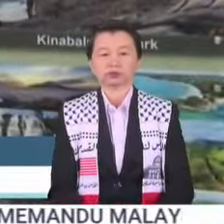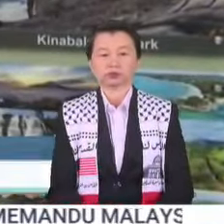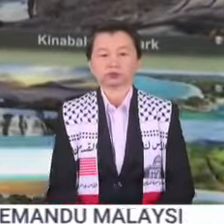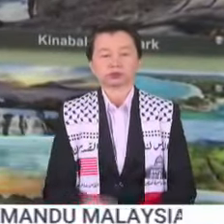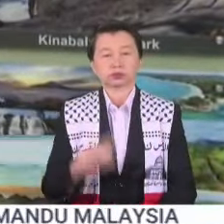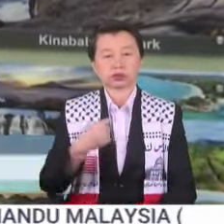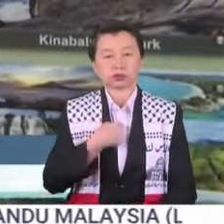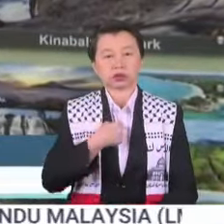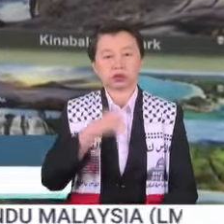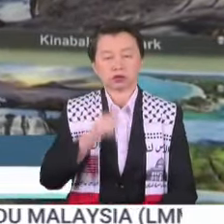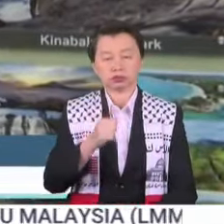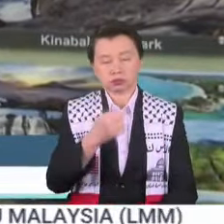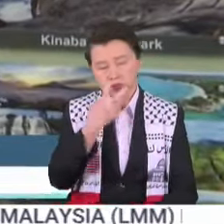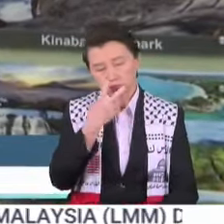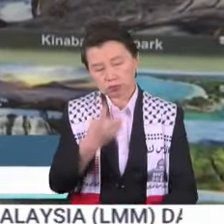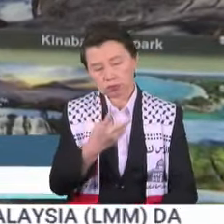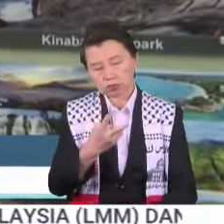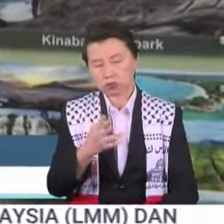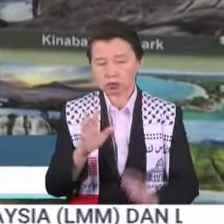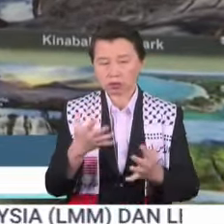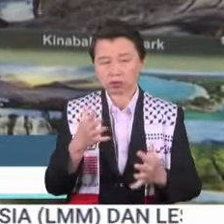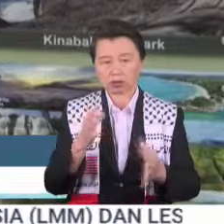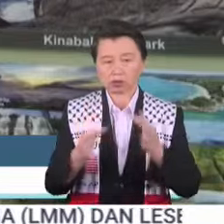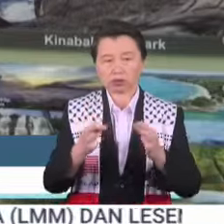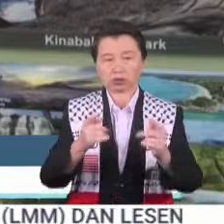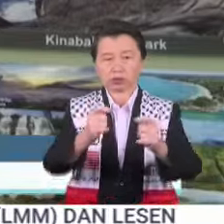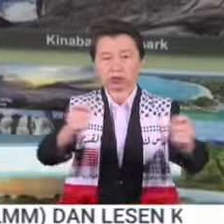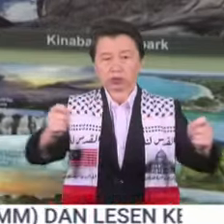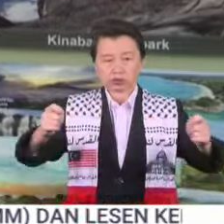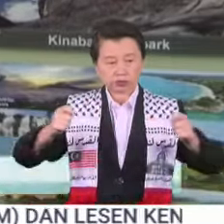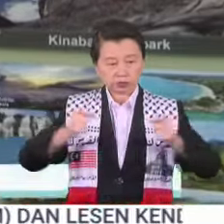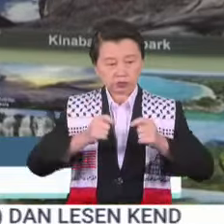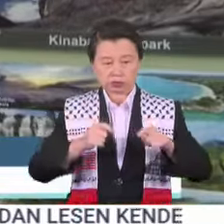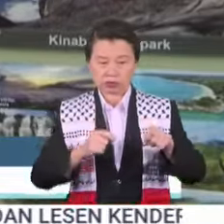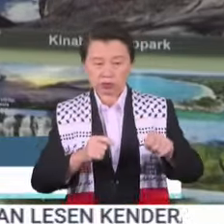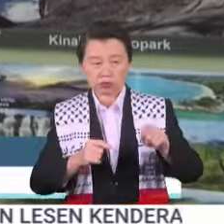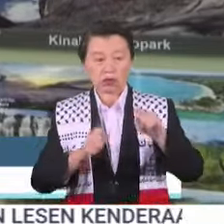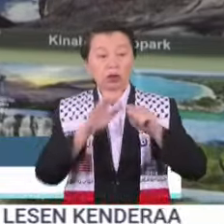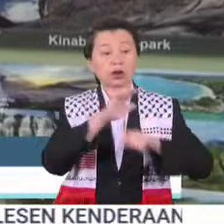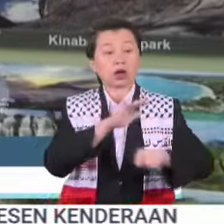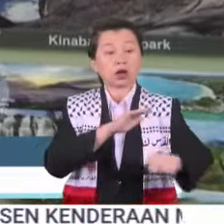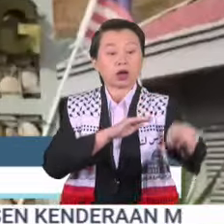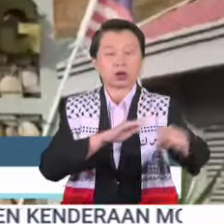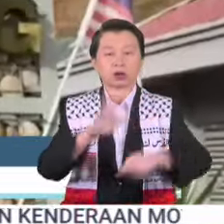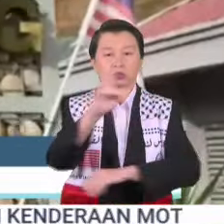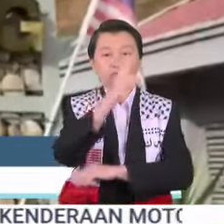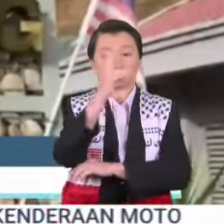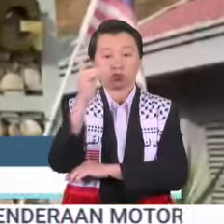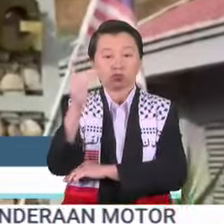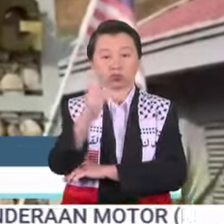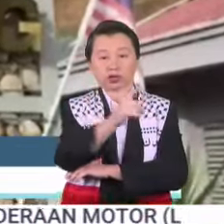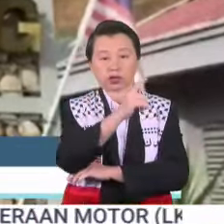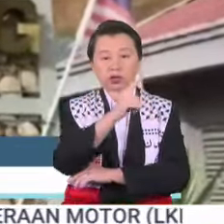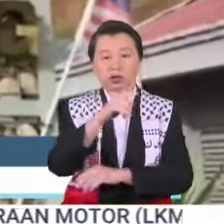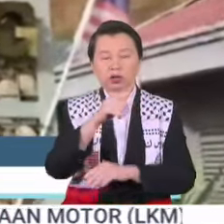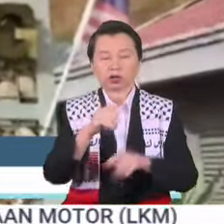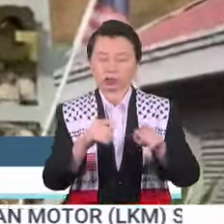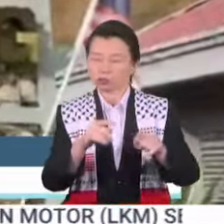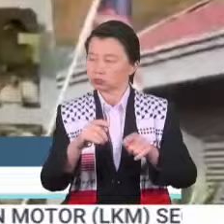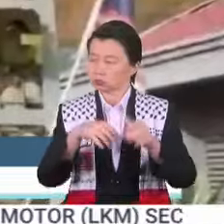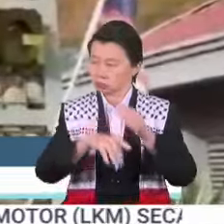Kita dapat lihat macam mana walaupun tempat ni macam pedalaman hutan tapi dia boleh angkat